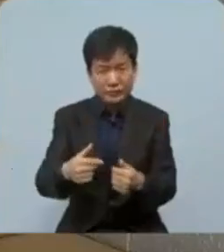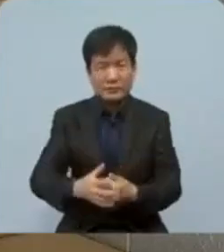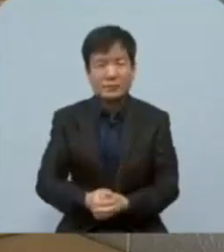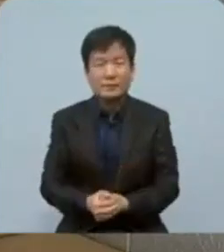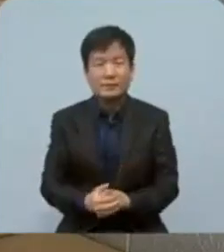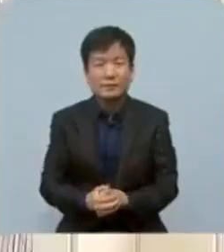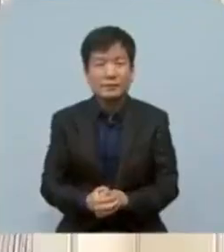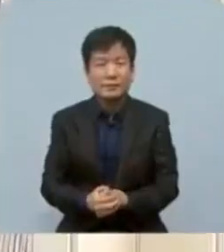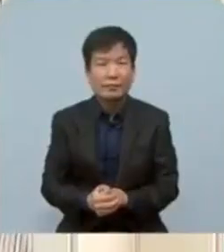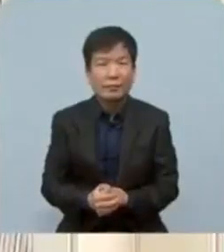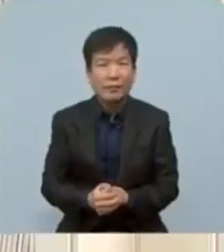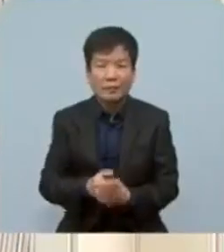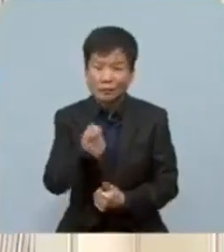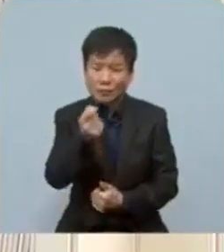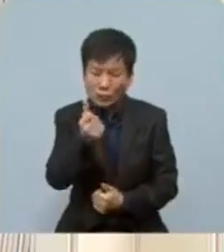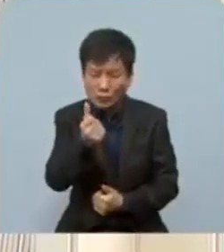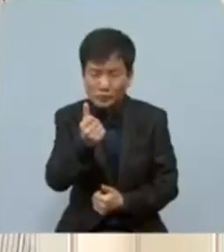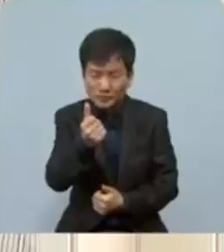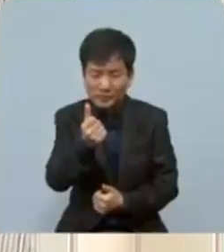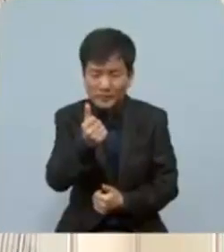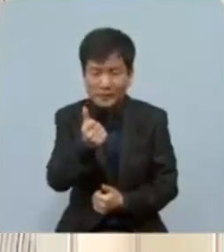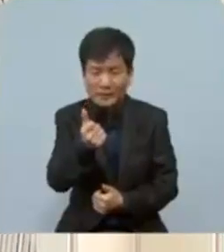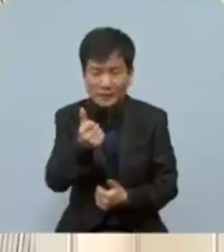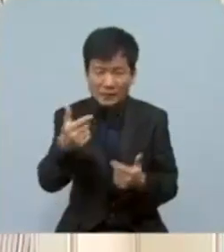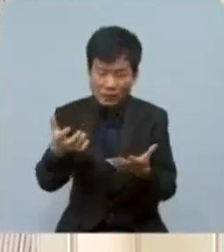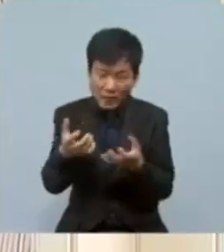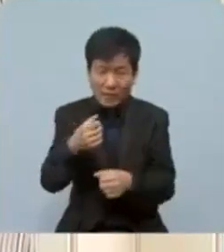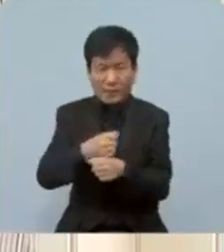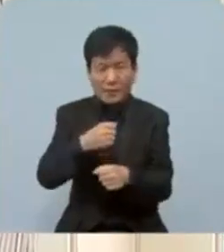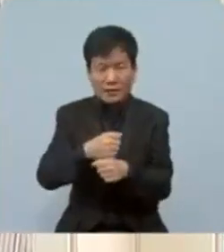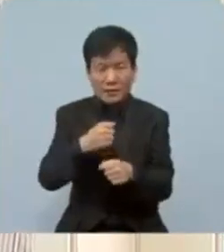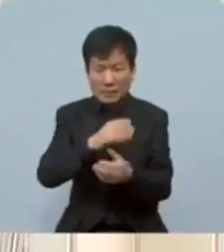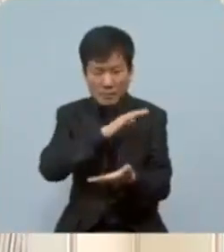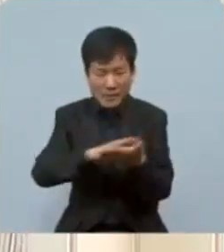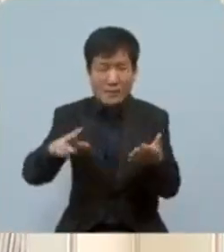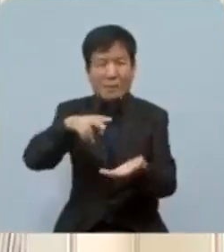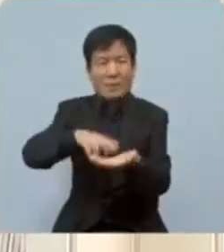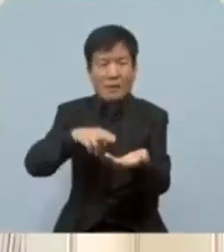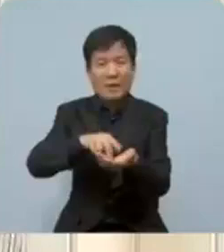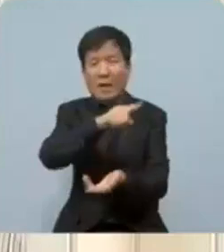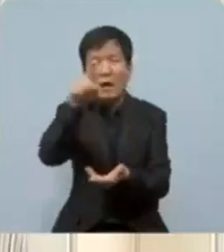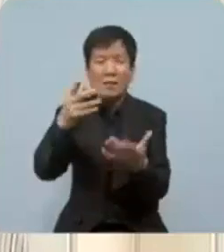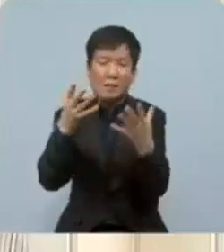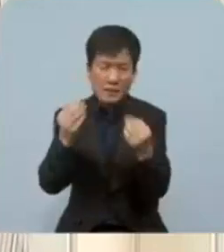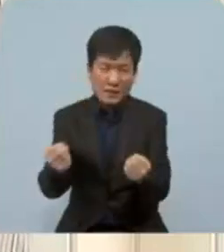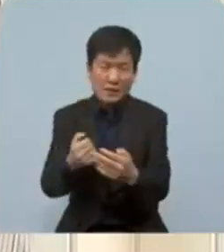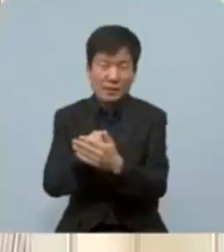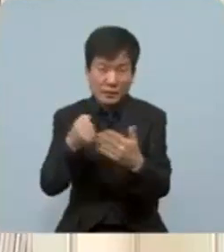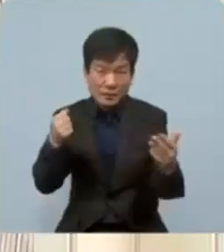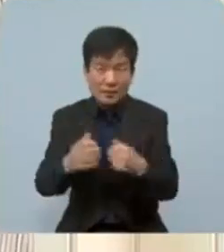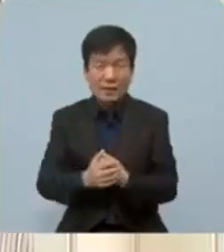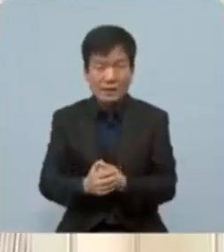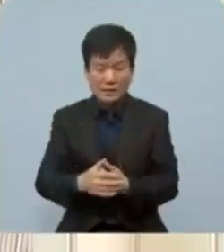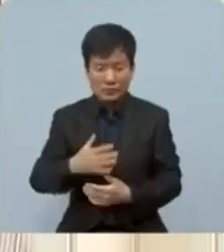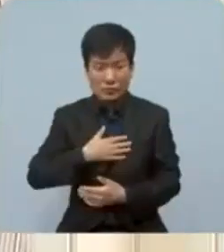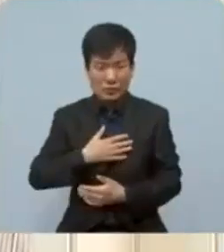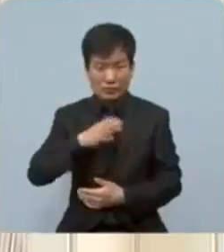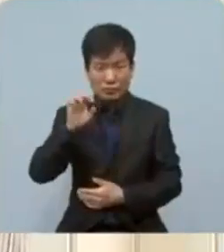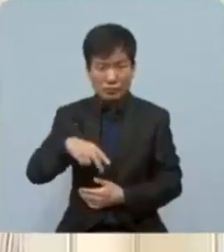예상됩니다. 조금 적게 만들어서 알뜰하게 팔자 뭐 그런 생각을 갖고 계신 것 같아요. 그래서